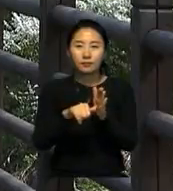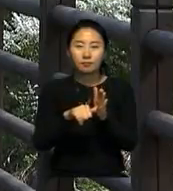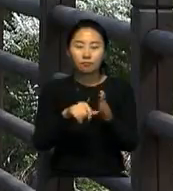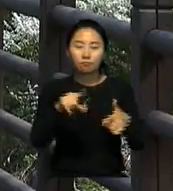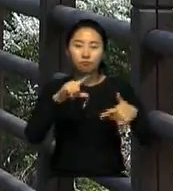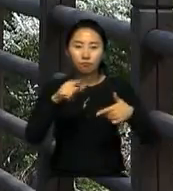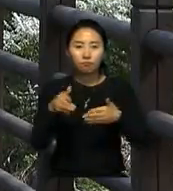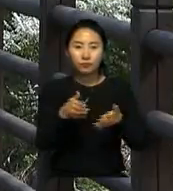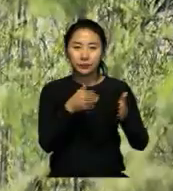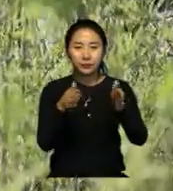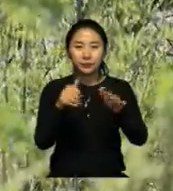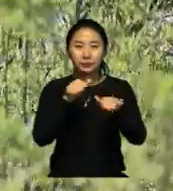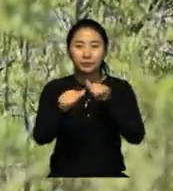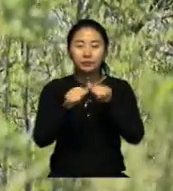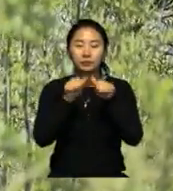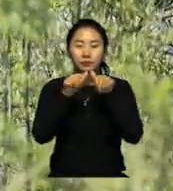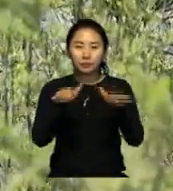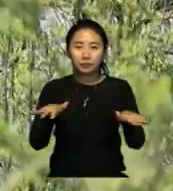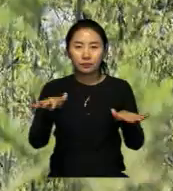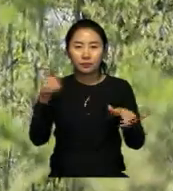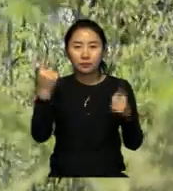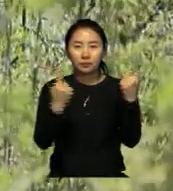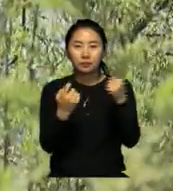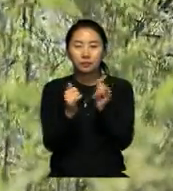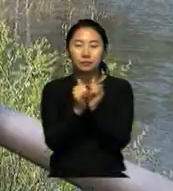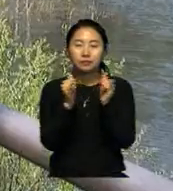명품길로 입소문이 나면서 이곳을 찾는